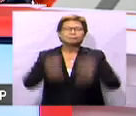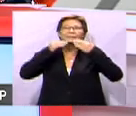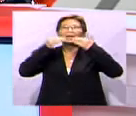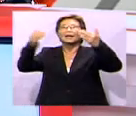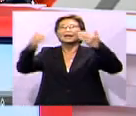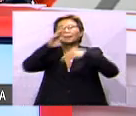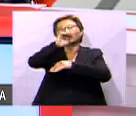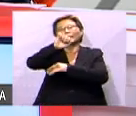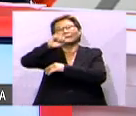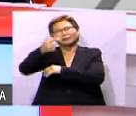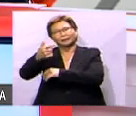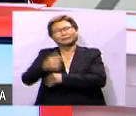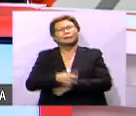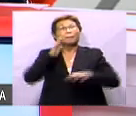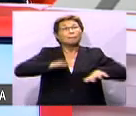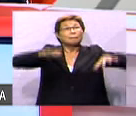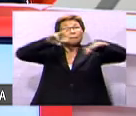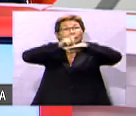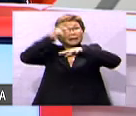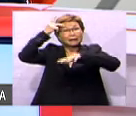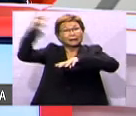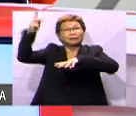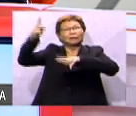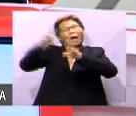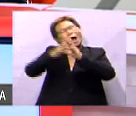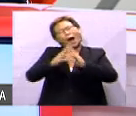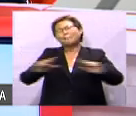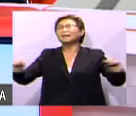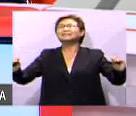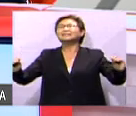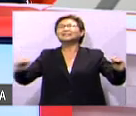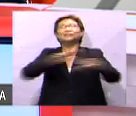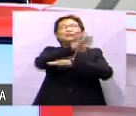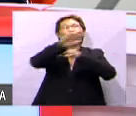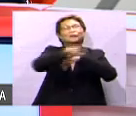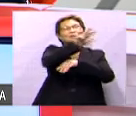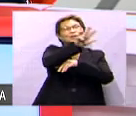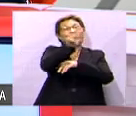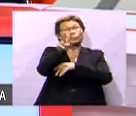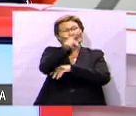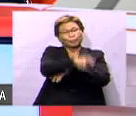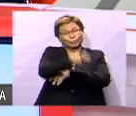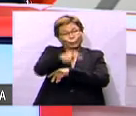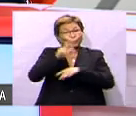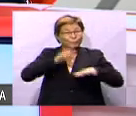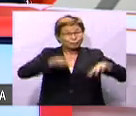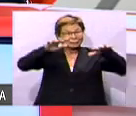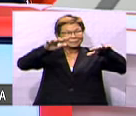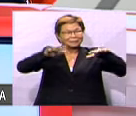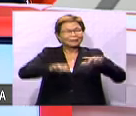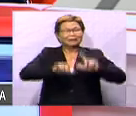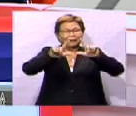Terima kasih, Margaret Gambang. Banjir di Kelantan pulih sepenuhnya dengan kesemua 32 penduduk terjejas banjir